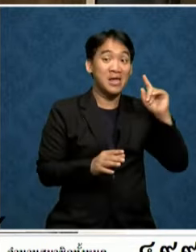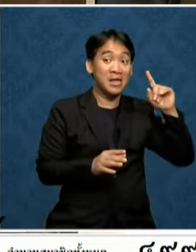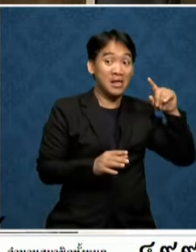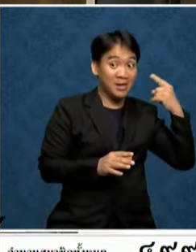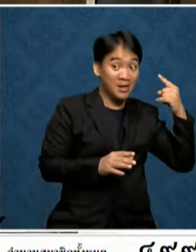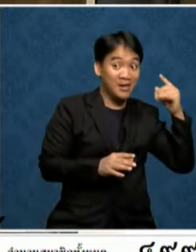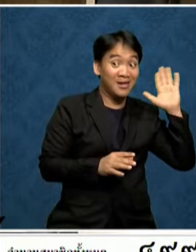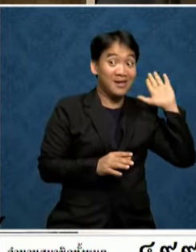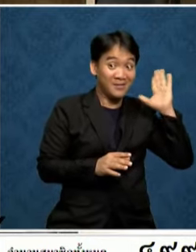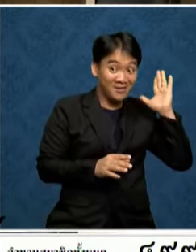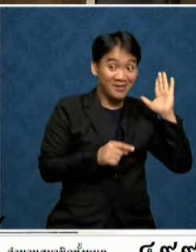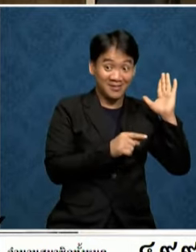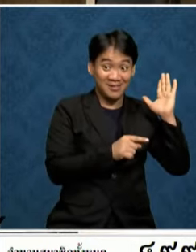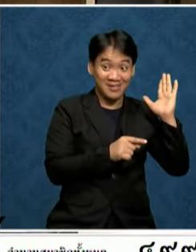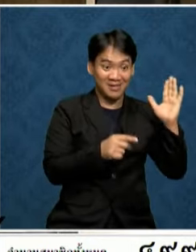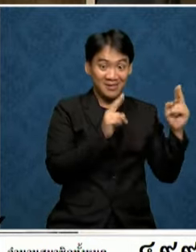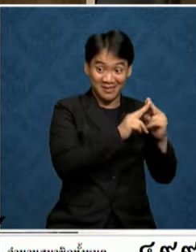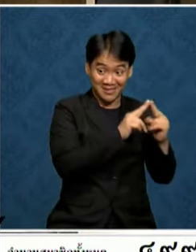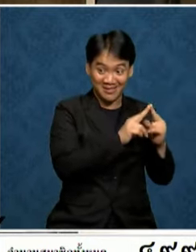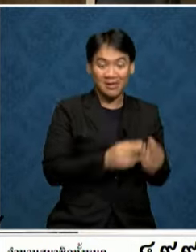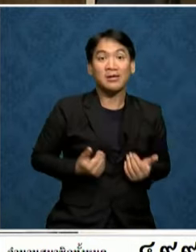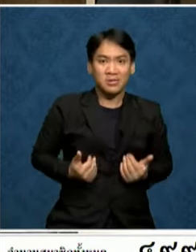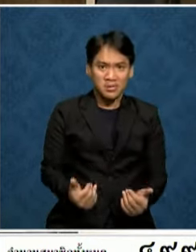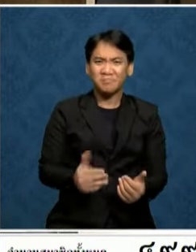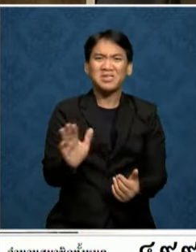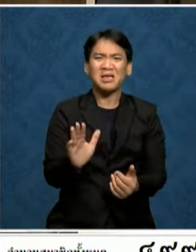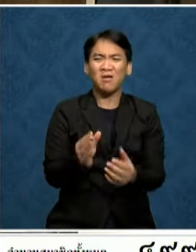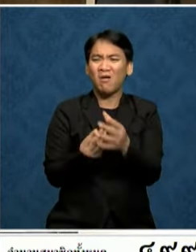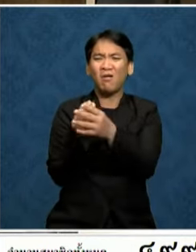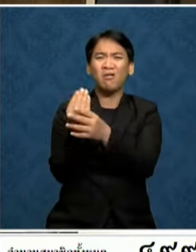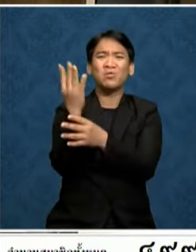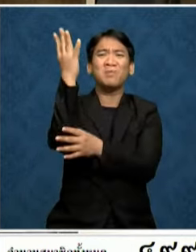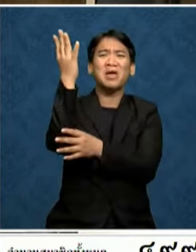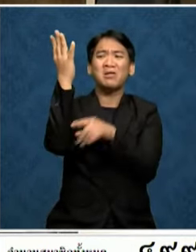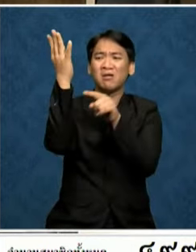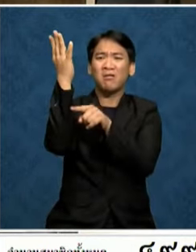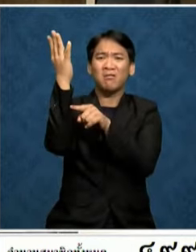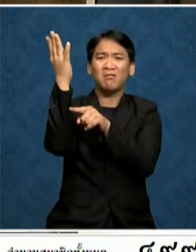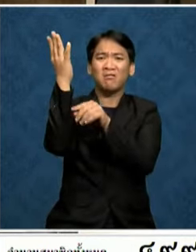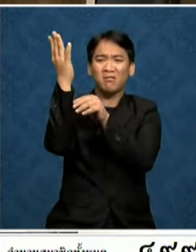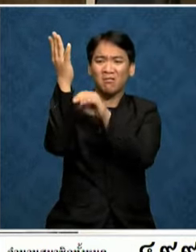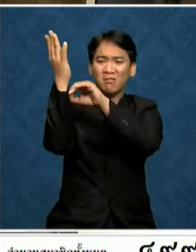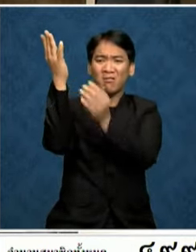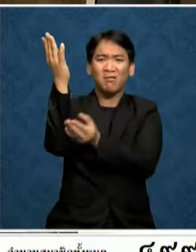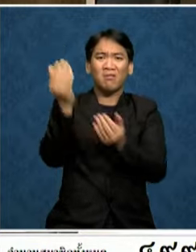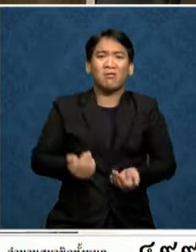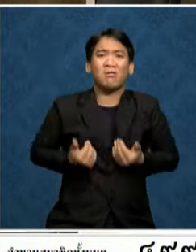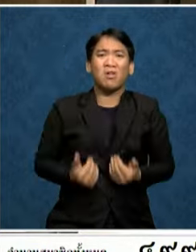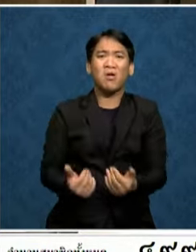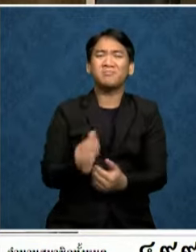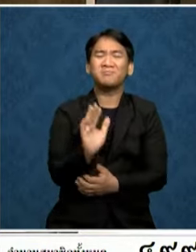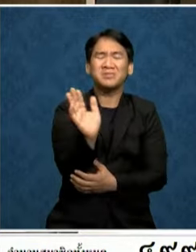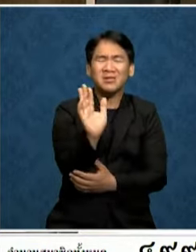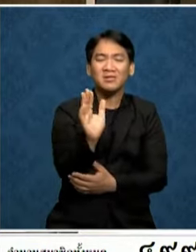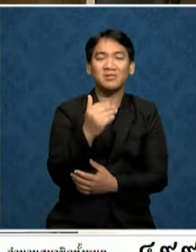กระบอกไม้ภัยหรือว่าเกิดมาจากอะไรที่มันไม่มีไม่มีงานวิจัยที่รองรับนะคะดิฉันมีหนังสือภาษาอังกฤษเล่มนึง